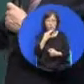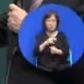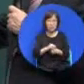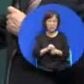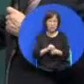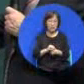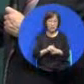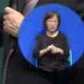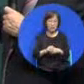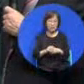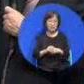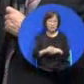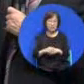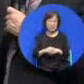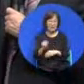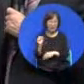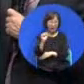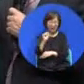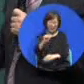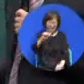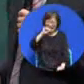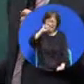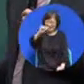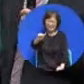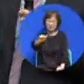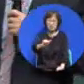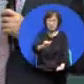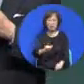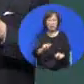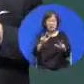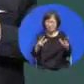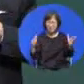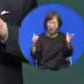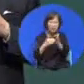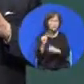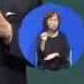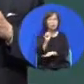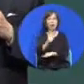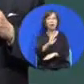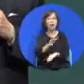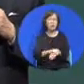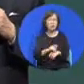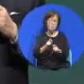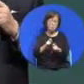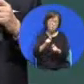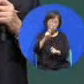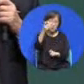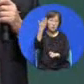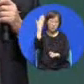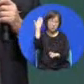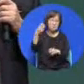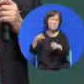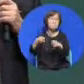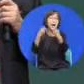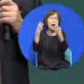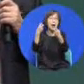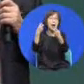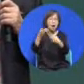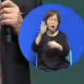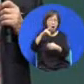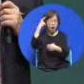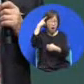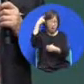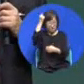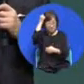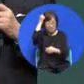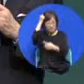그리고 지금도 차 운전 안 해. That's why even to this day, she doesn't drive. Even though it's been so long. 왜냐? 그게 이제 마음이 남아